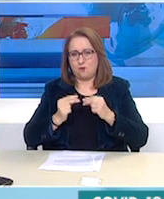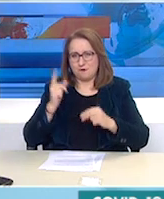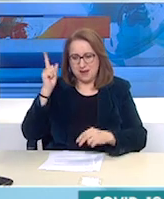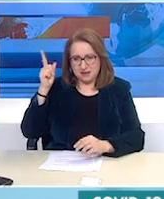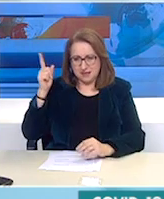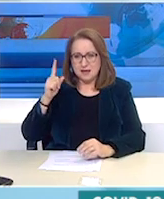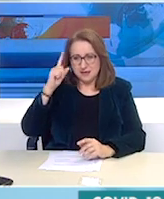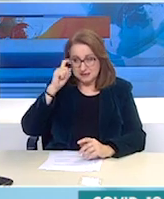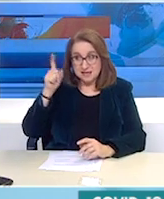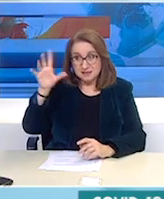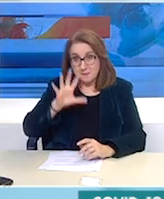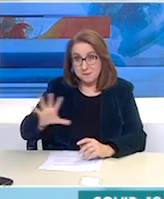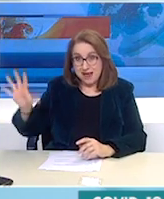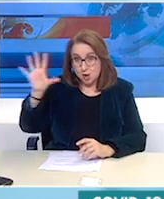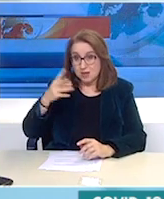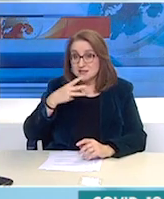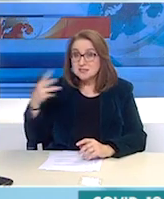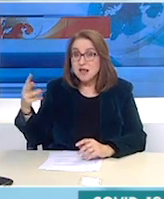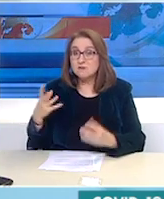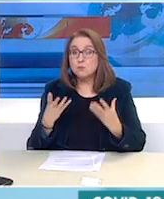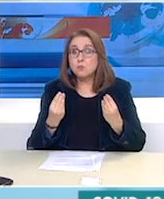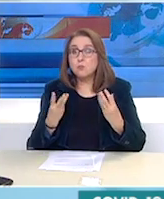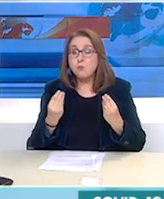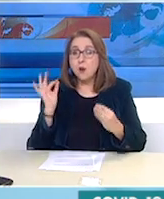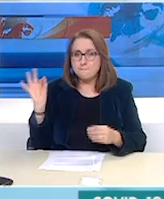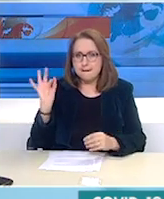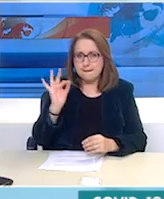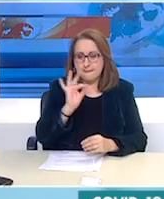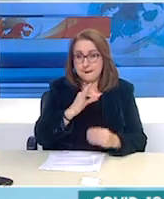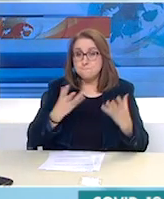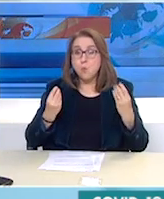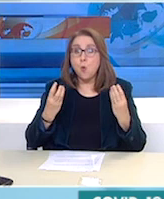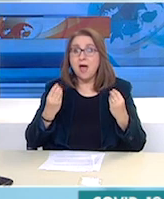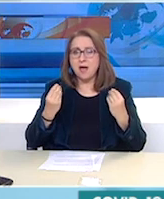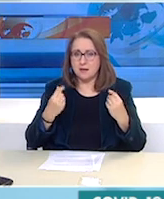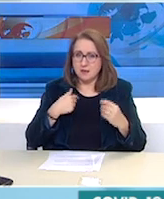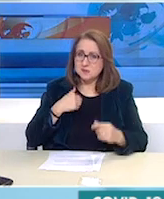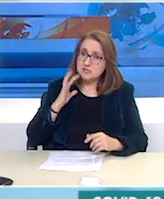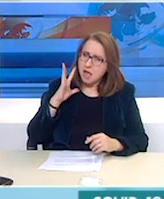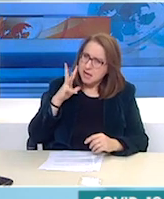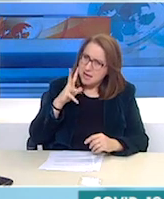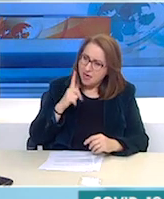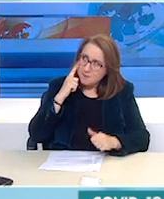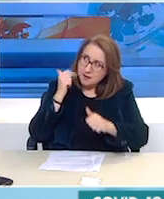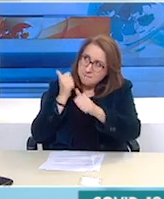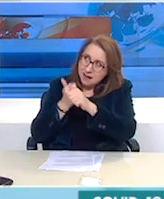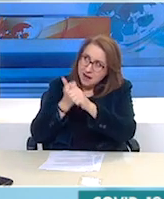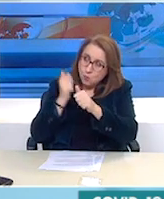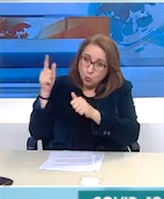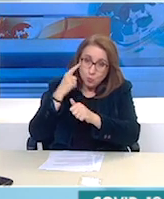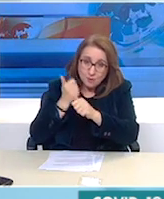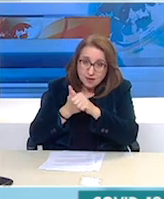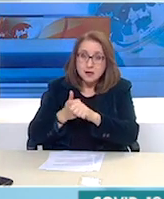περιοχή έχουμε μεγάλα επιδημιολογικά φορτία. Την παρακολουθούμε σε καθημερινή βάση, σε συνεργασία με τους δημάρχους και